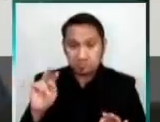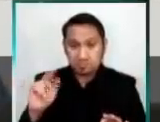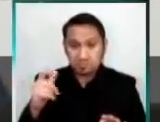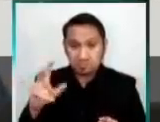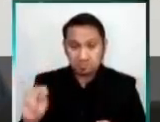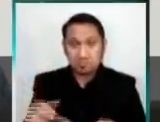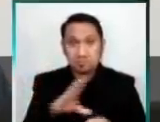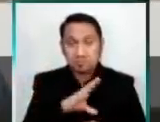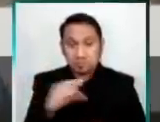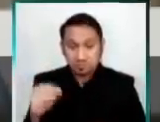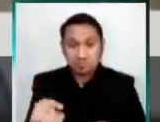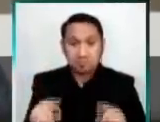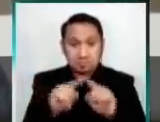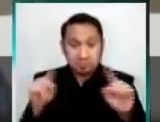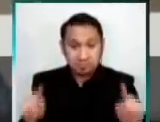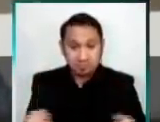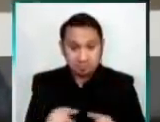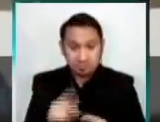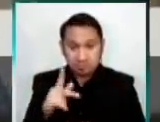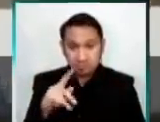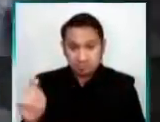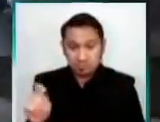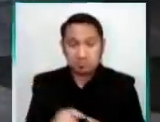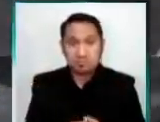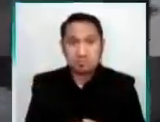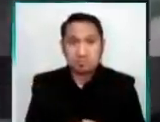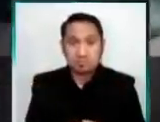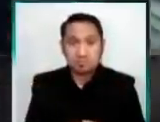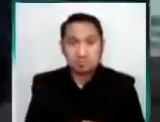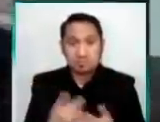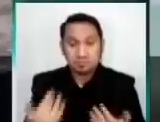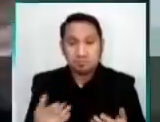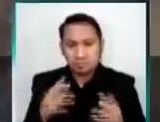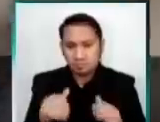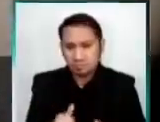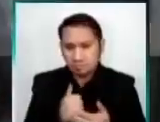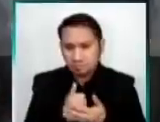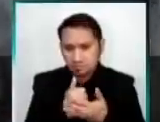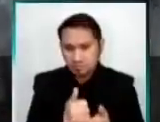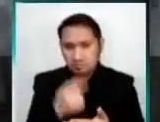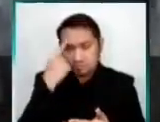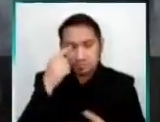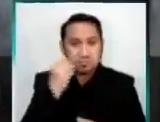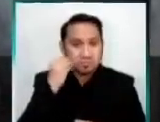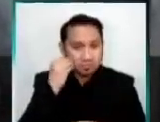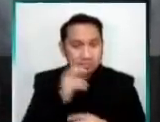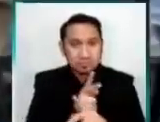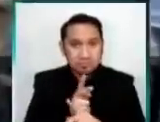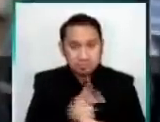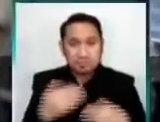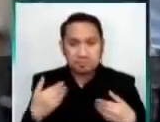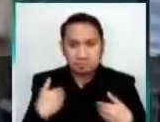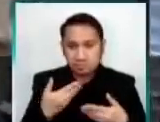kit na pinapadalang OVP sa mga nagpapakonsultang may COVID para makatulong sa kanilang home care. May laman itong mga gamit